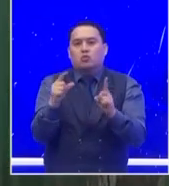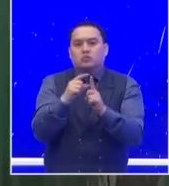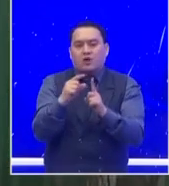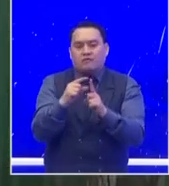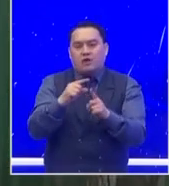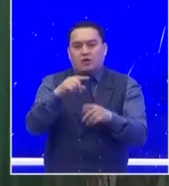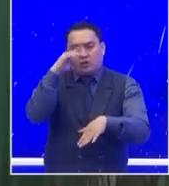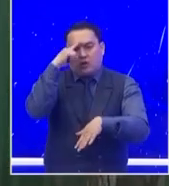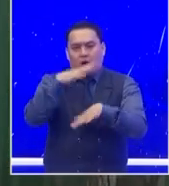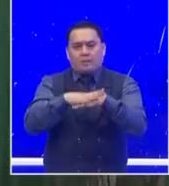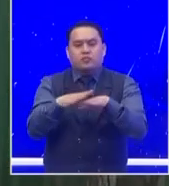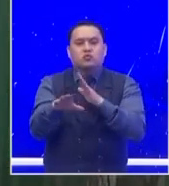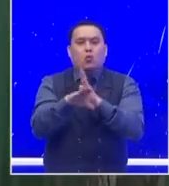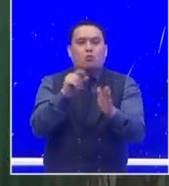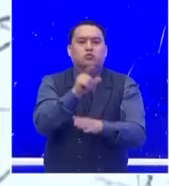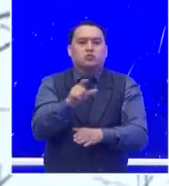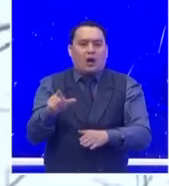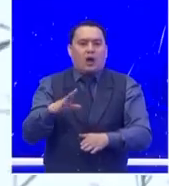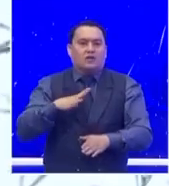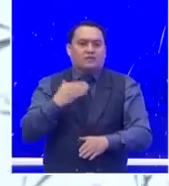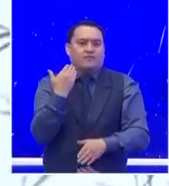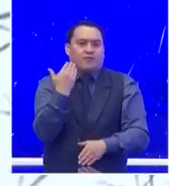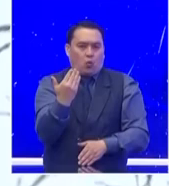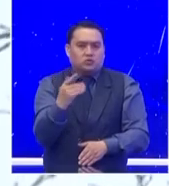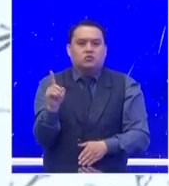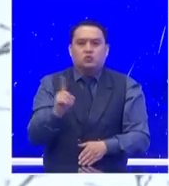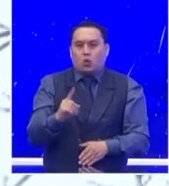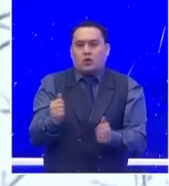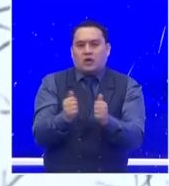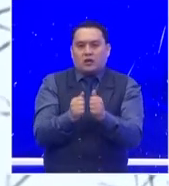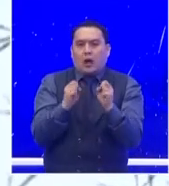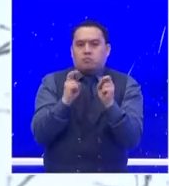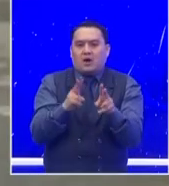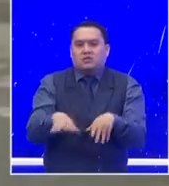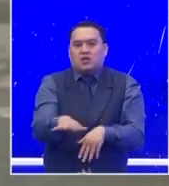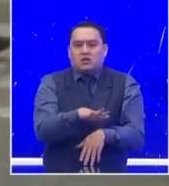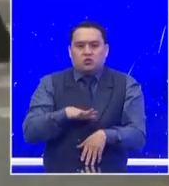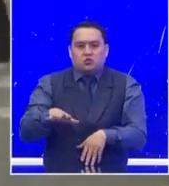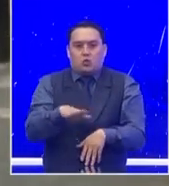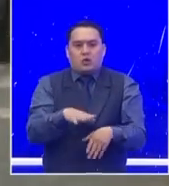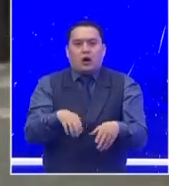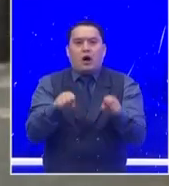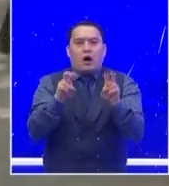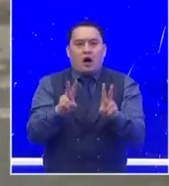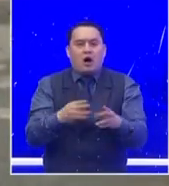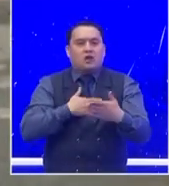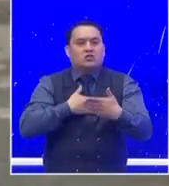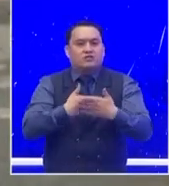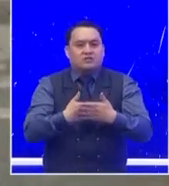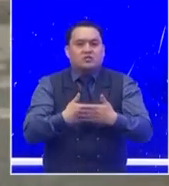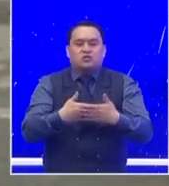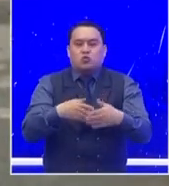муниципального депутата района Печатники Сергея Власова, рядом с потенциально опасной зоной активисты организовали круглосуточное